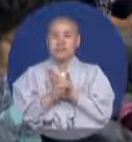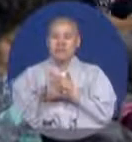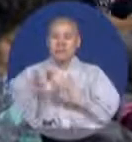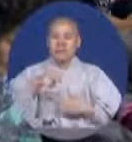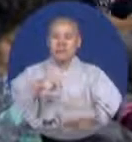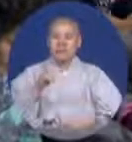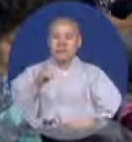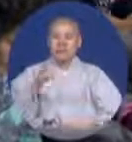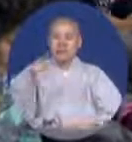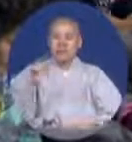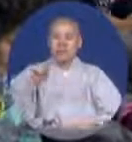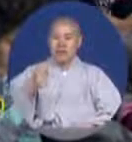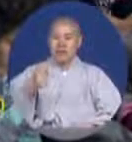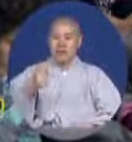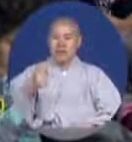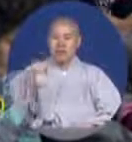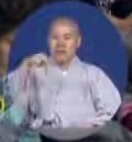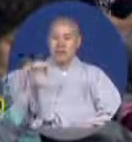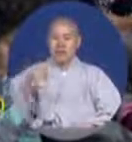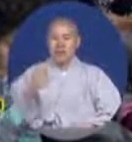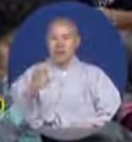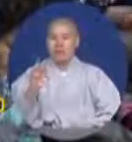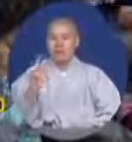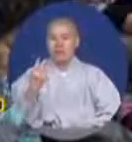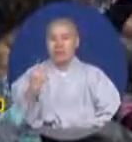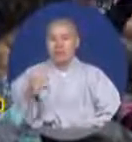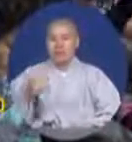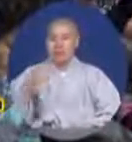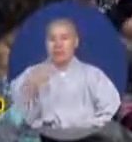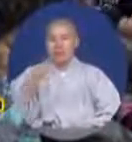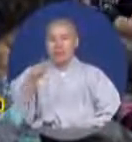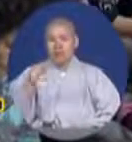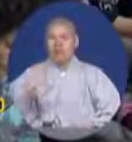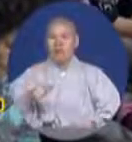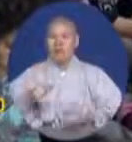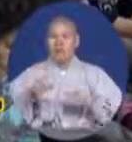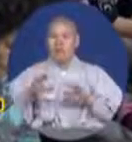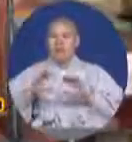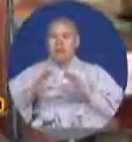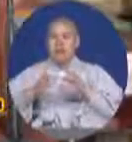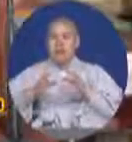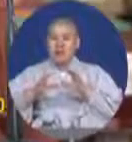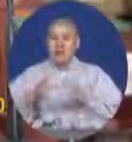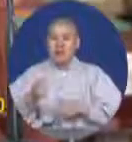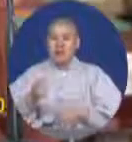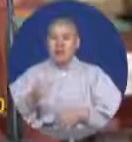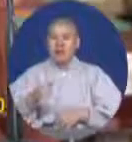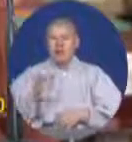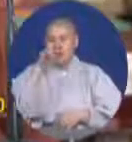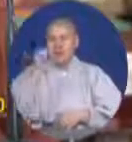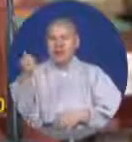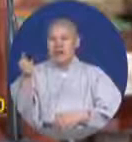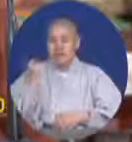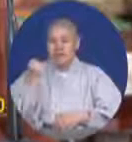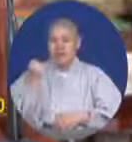세간 소유역으로 세간에 힘이 있는데 세간에 있는 힘으로